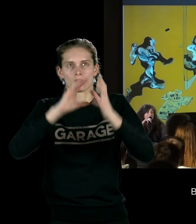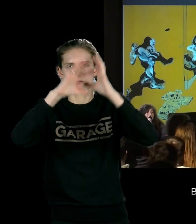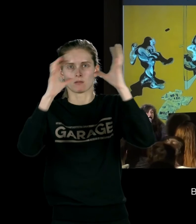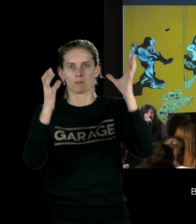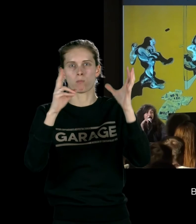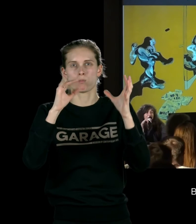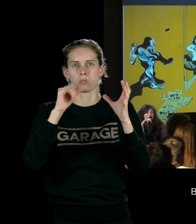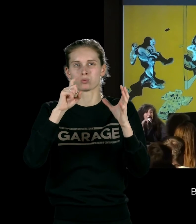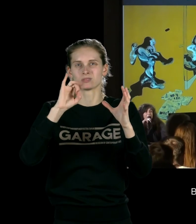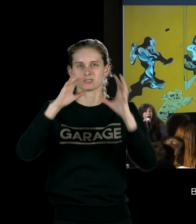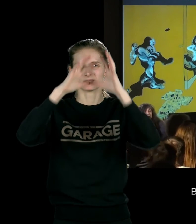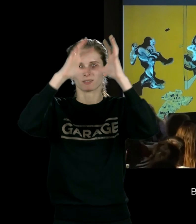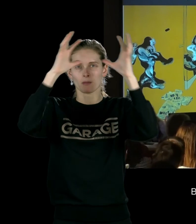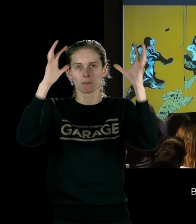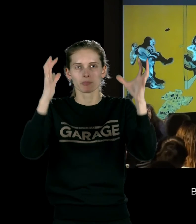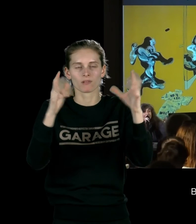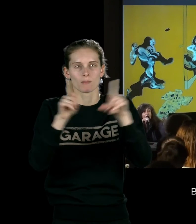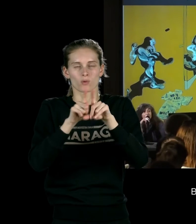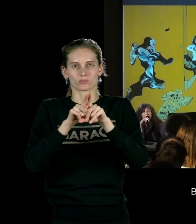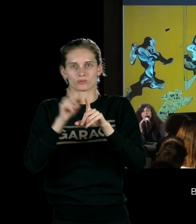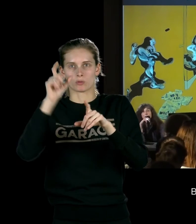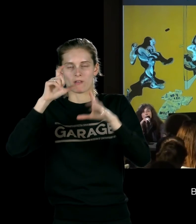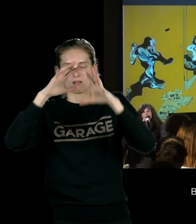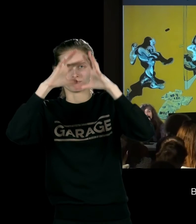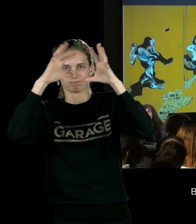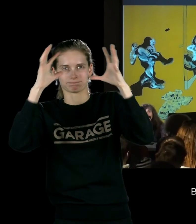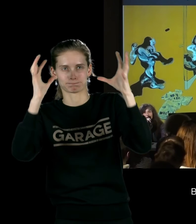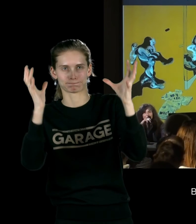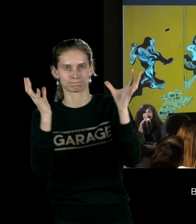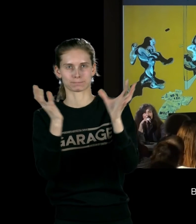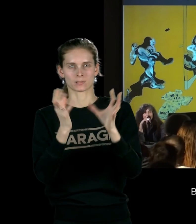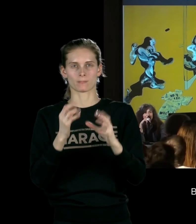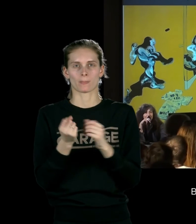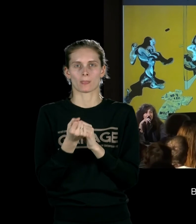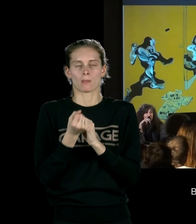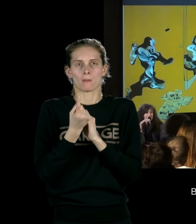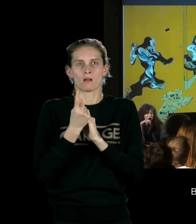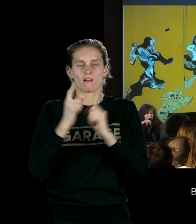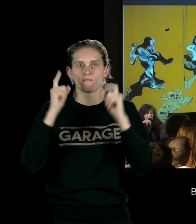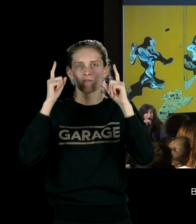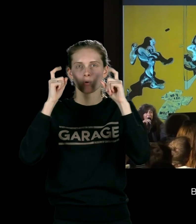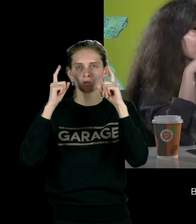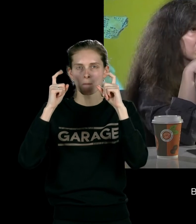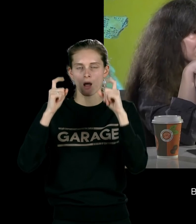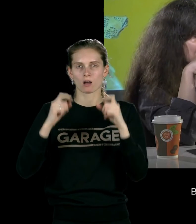полотне, во-первых, появляется фотокамера, появляется вот этот самый фотоаппарат, как то, что